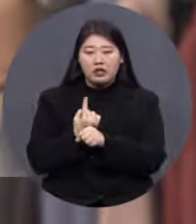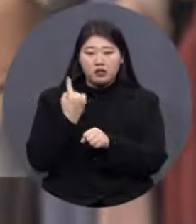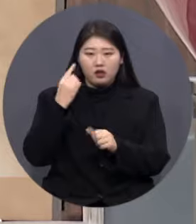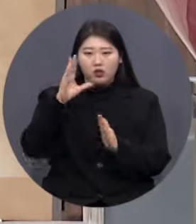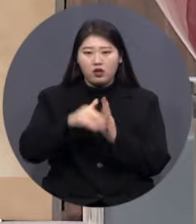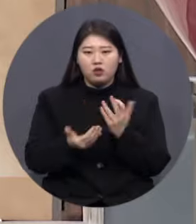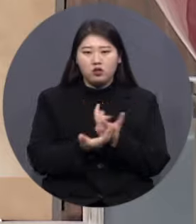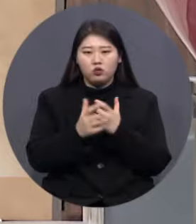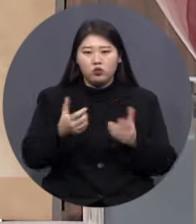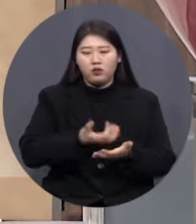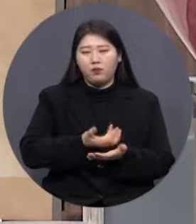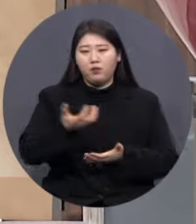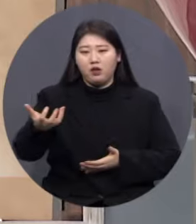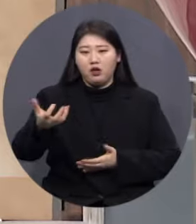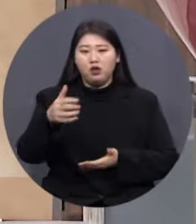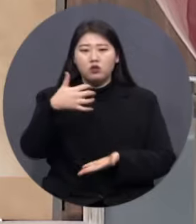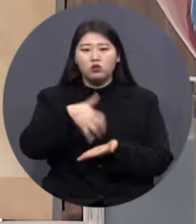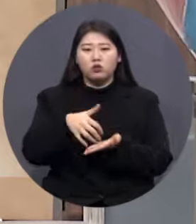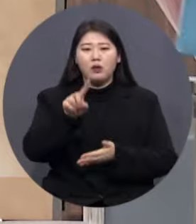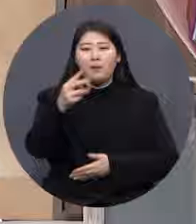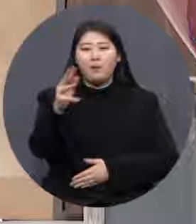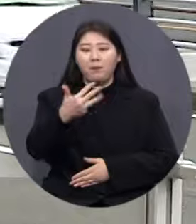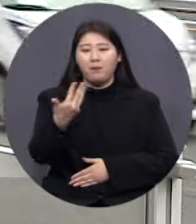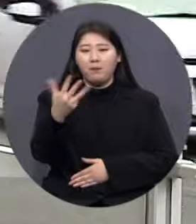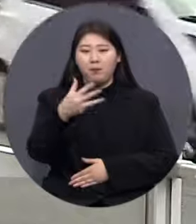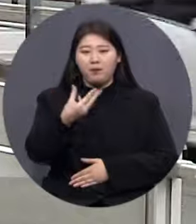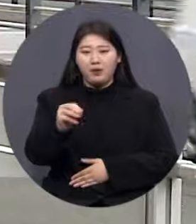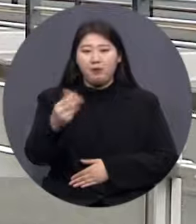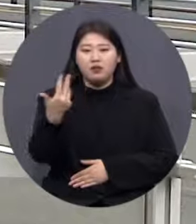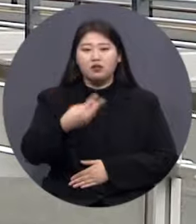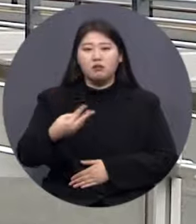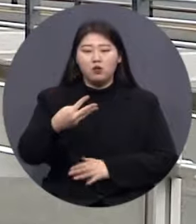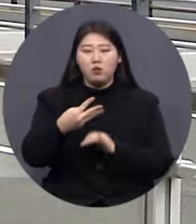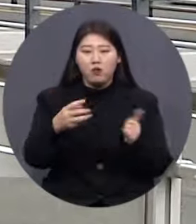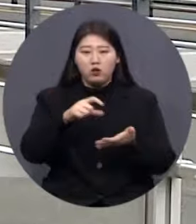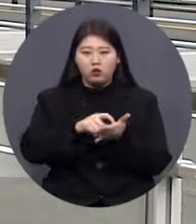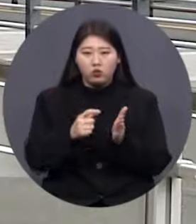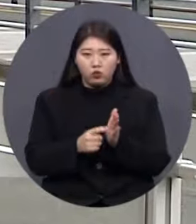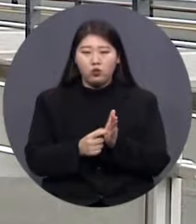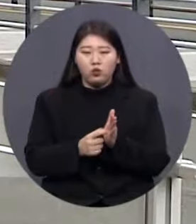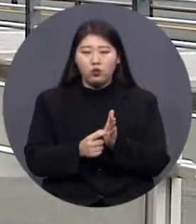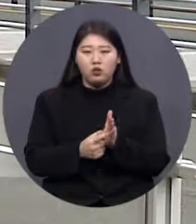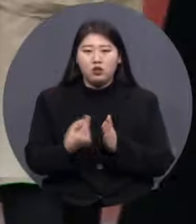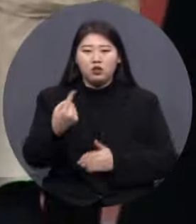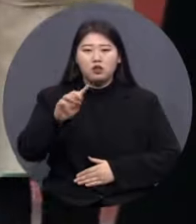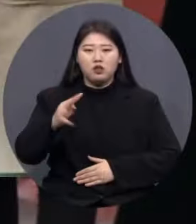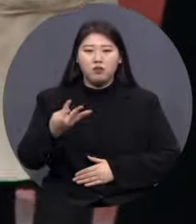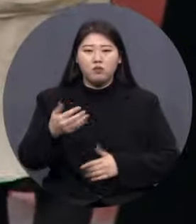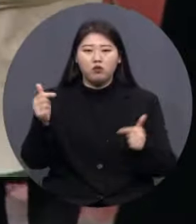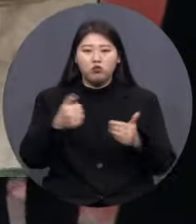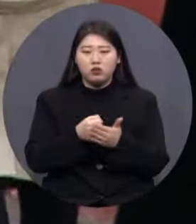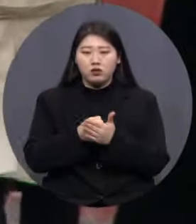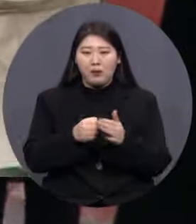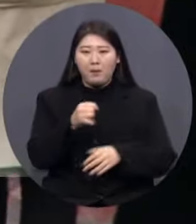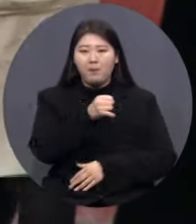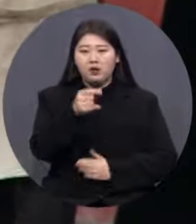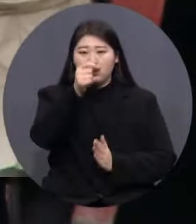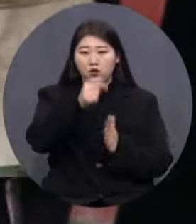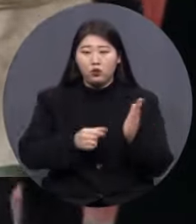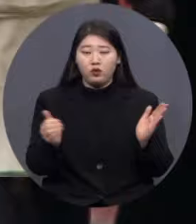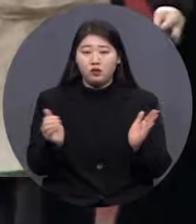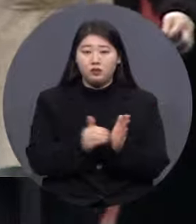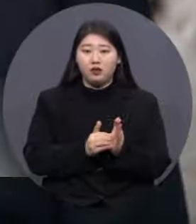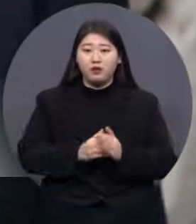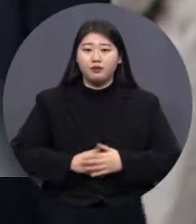사람은 8 3100여 명으로 들어온 사람보다 1600여명 만화 순 2동 인구가 마이너스를